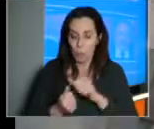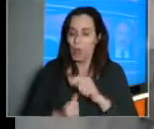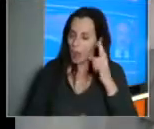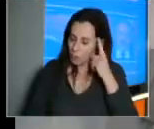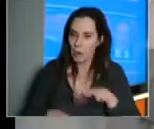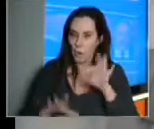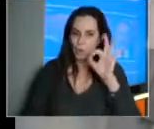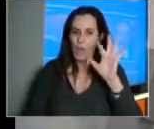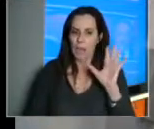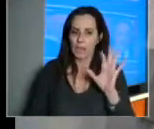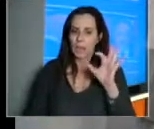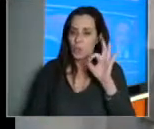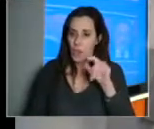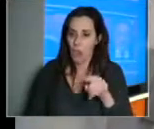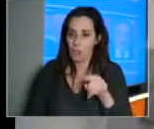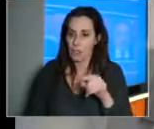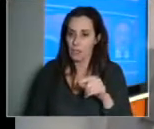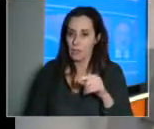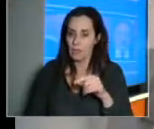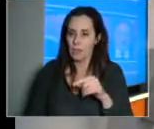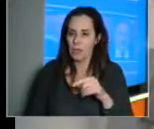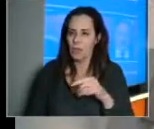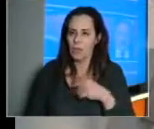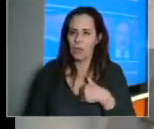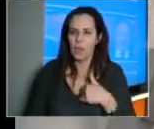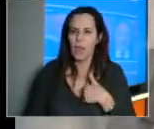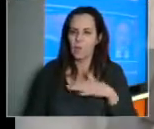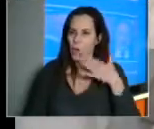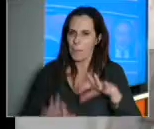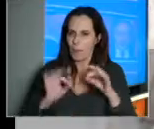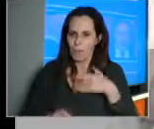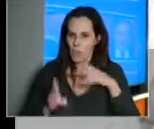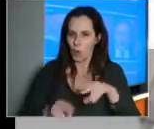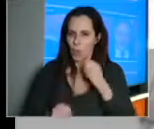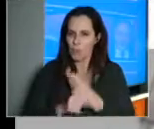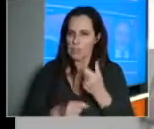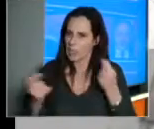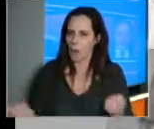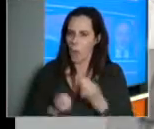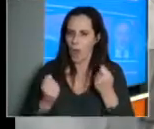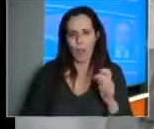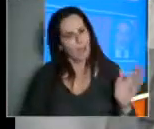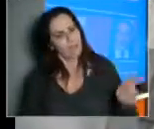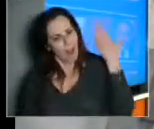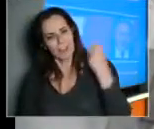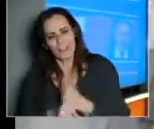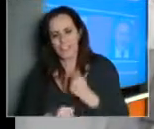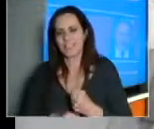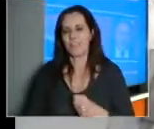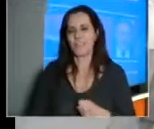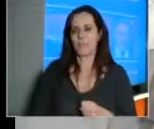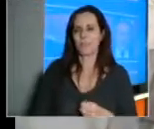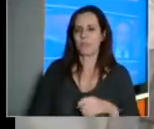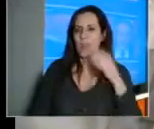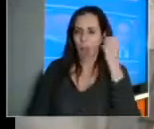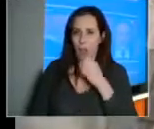יודע למה הוא מצביע ש"ס. ש"ס, שר הפנים, אגב, אנחנו אחרי הבחירות, אז אני יכול לעשות קצת תעמולת בחירות. יאללה. זה בסדר.